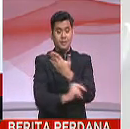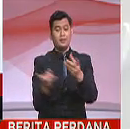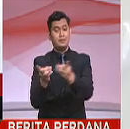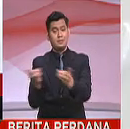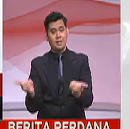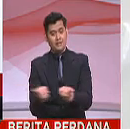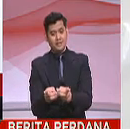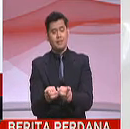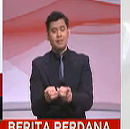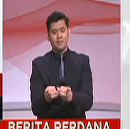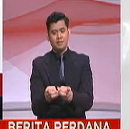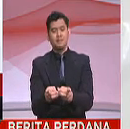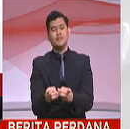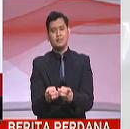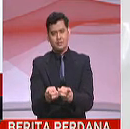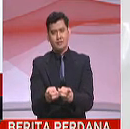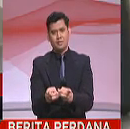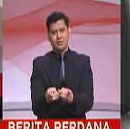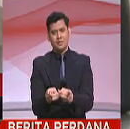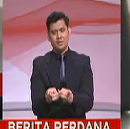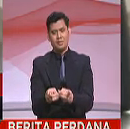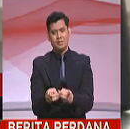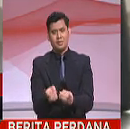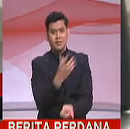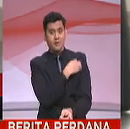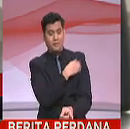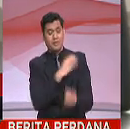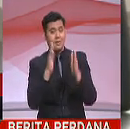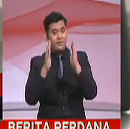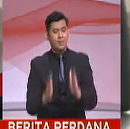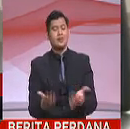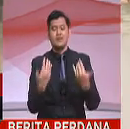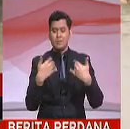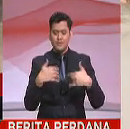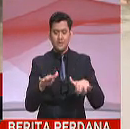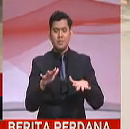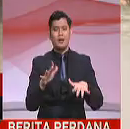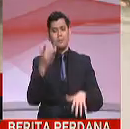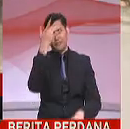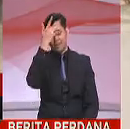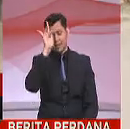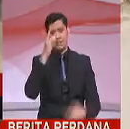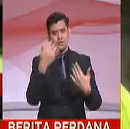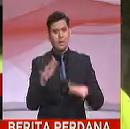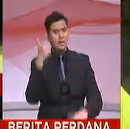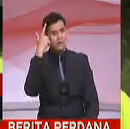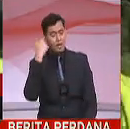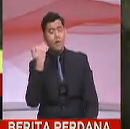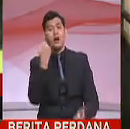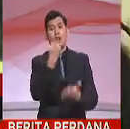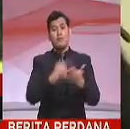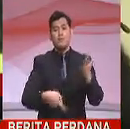memang sudah cukup mengenal dan fasih apa SOP-SOP